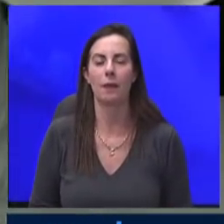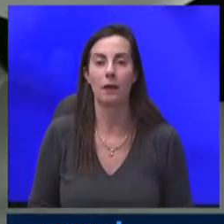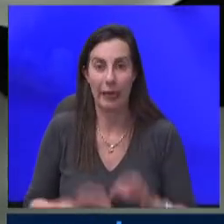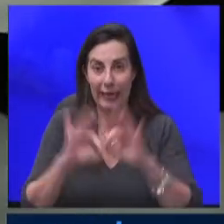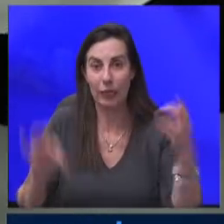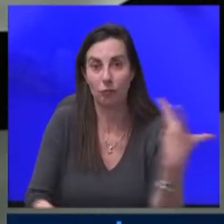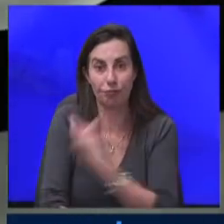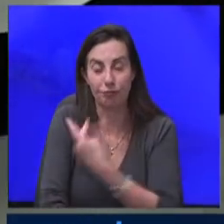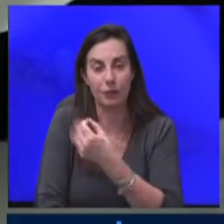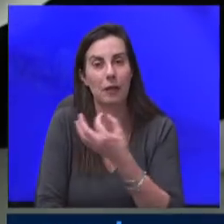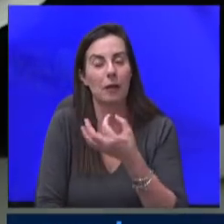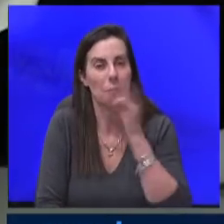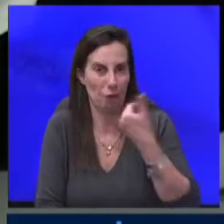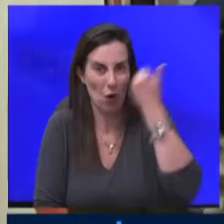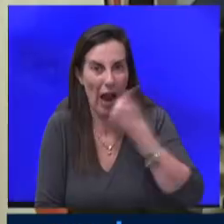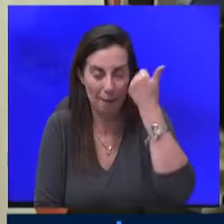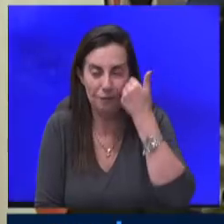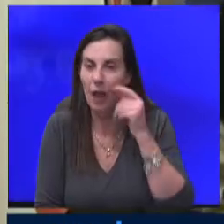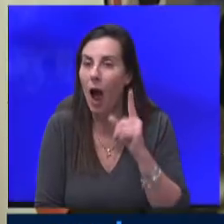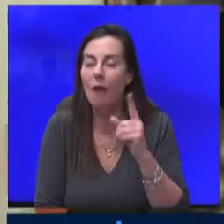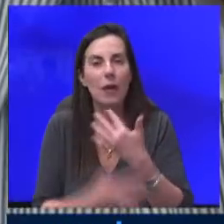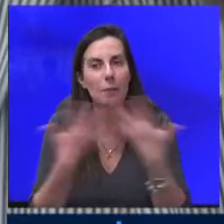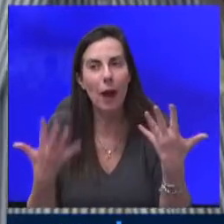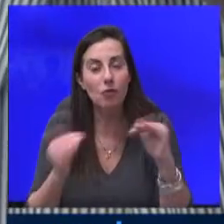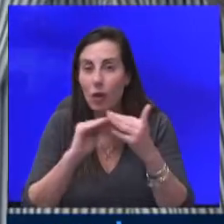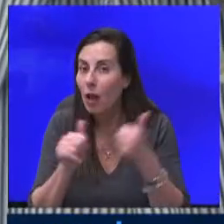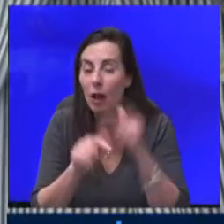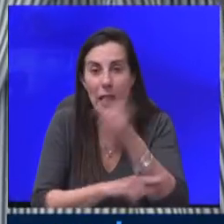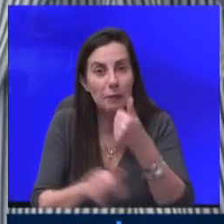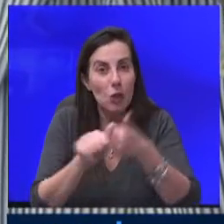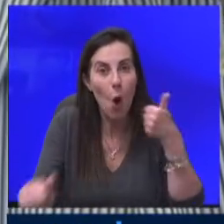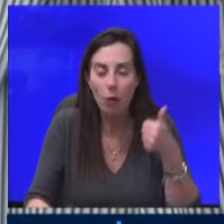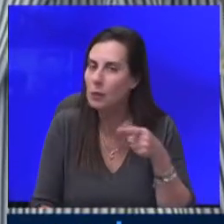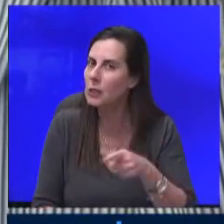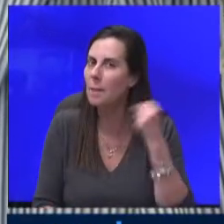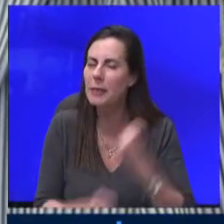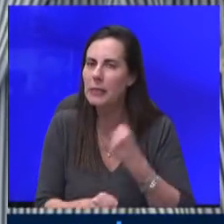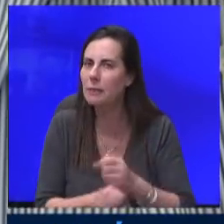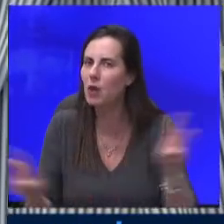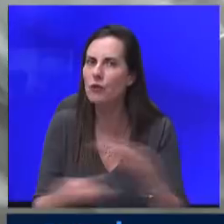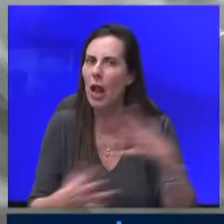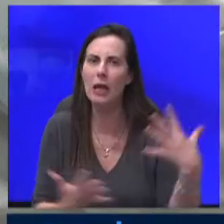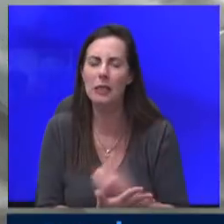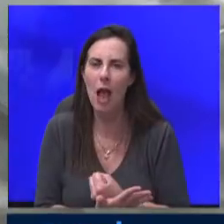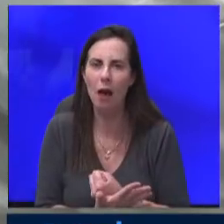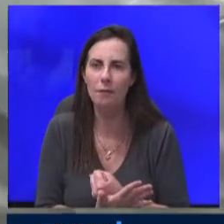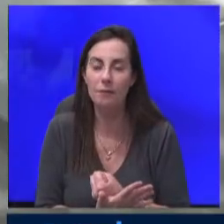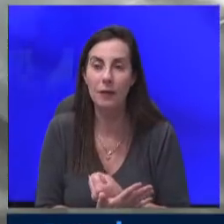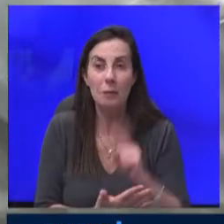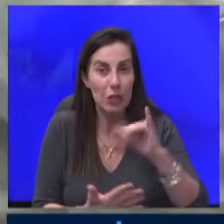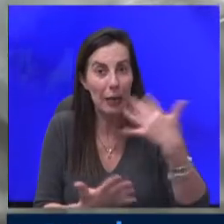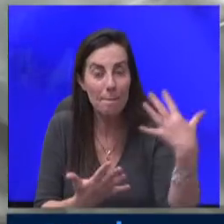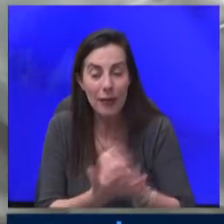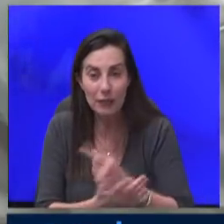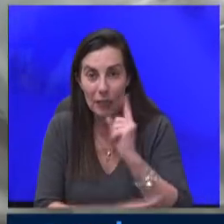לחסן את בני הגיל השלישי, אבל מתברר שלתאם תור לחיסון זו משימה כמעט בלתי אפשרית, ומי שמצליחים